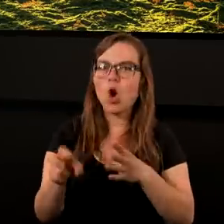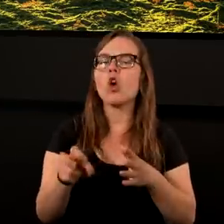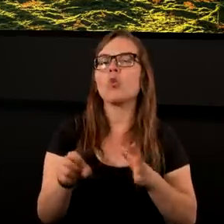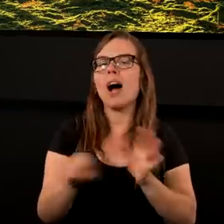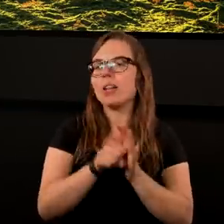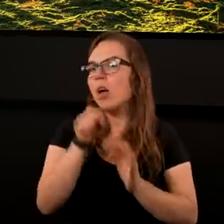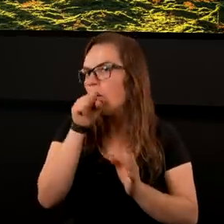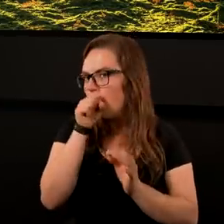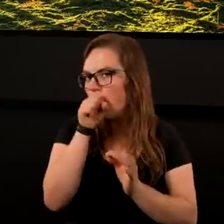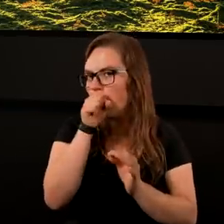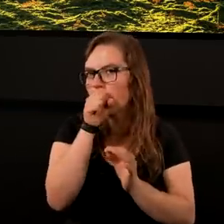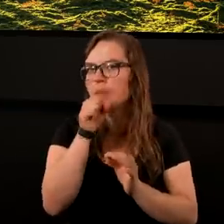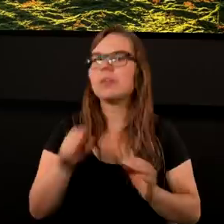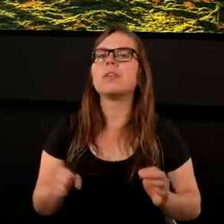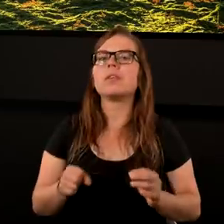do